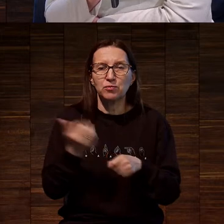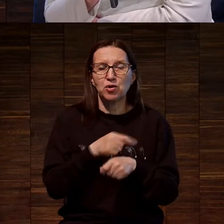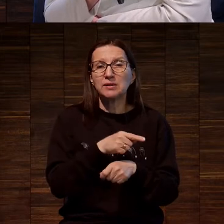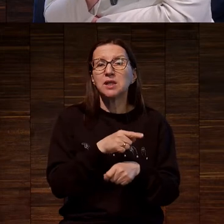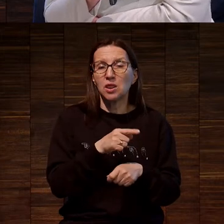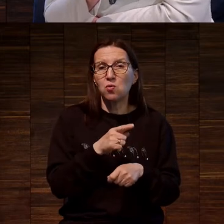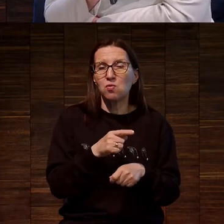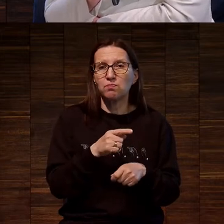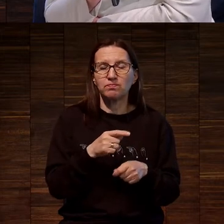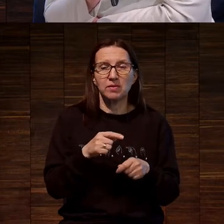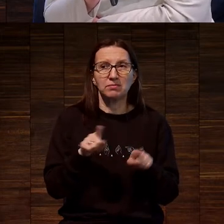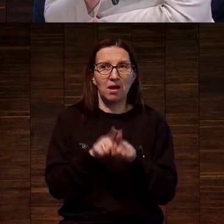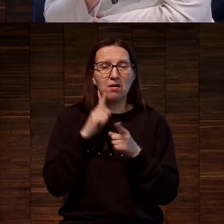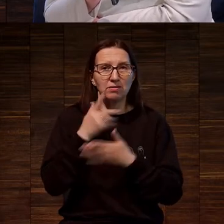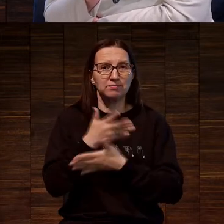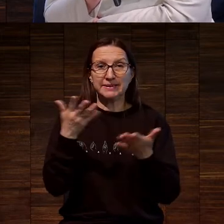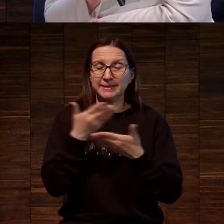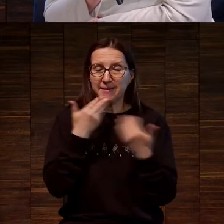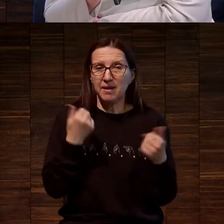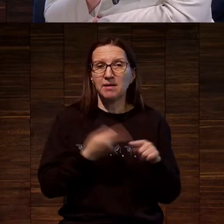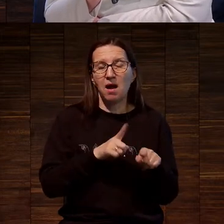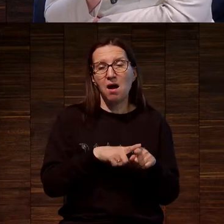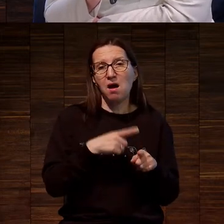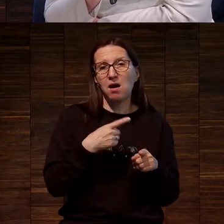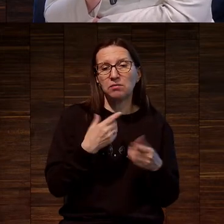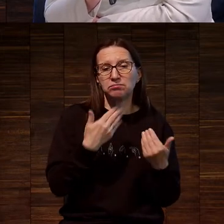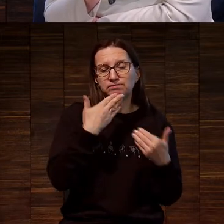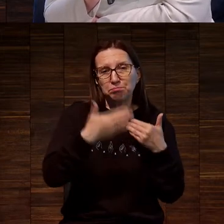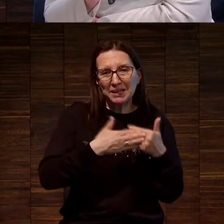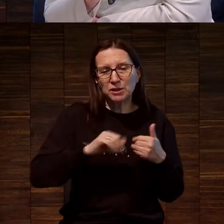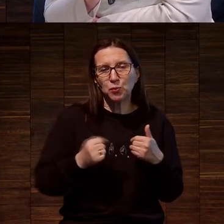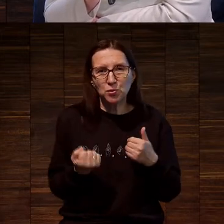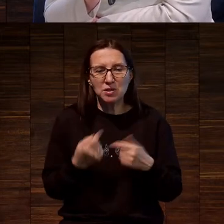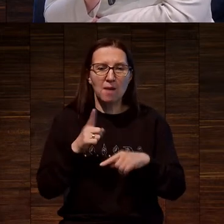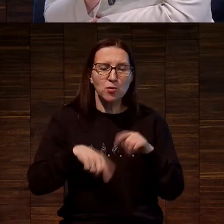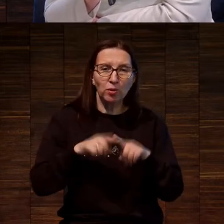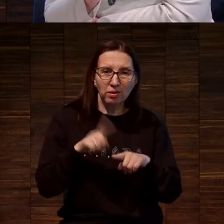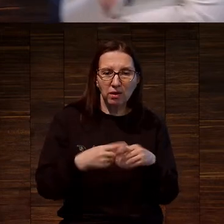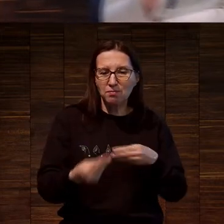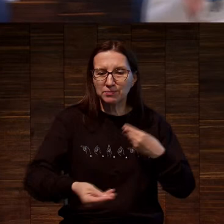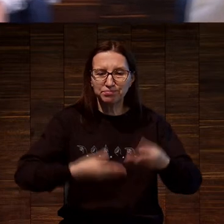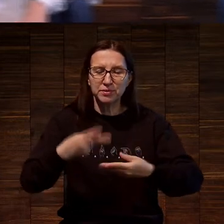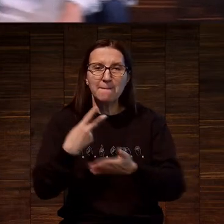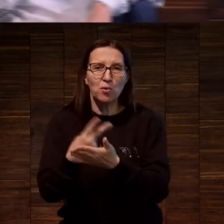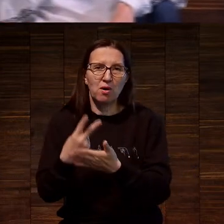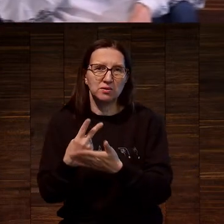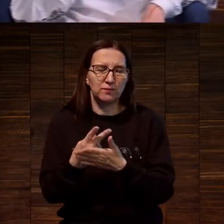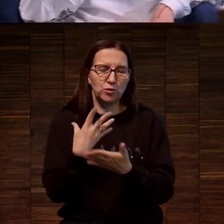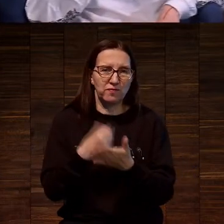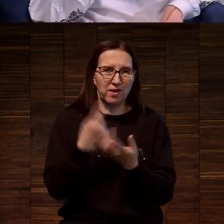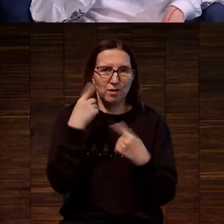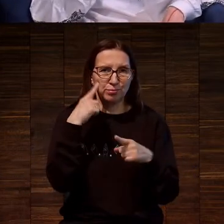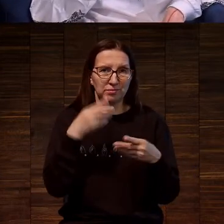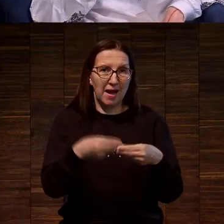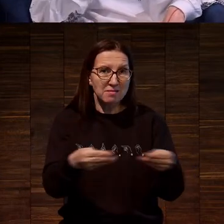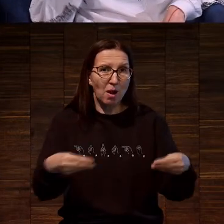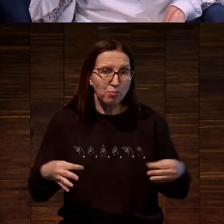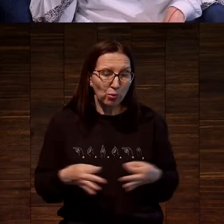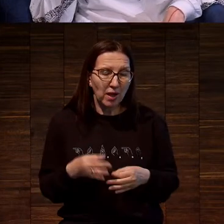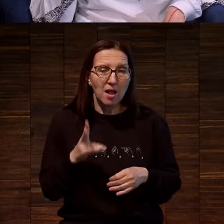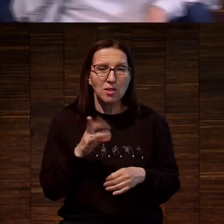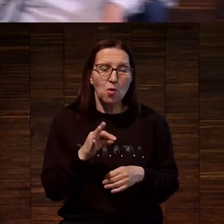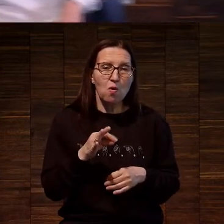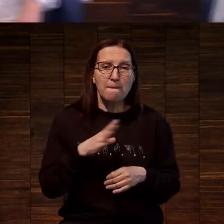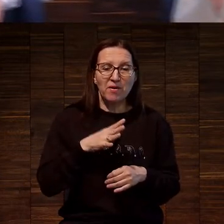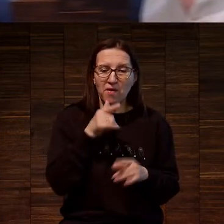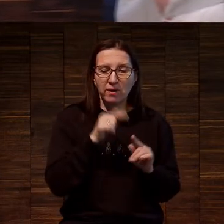друзьям, либо родным какие-то свои работы. Очень ограниченному кругу людей. Периодически эти люди могут